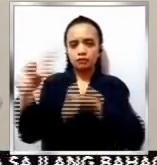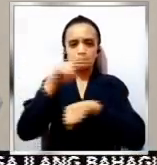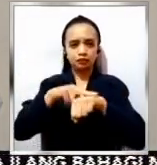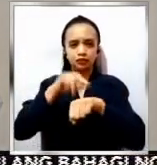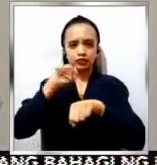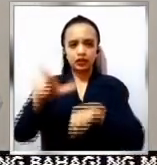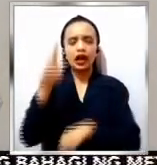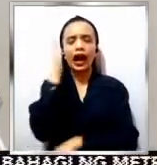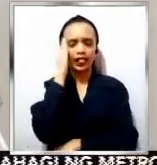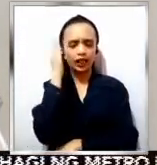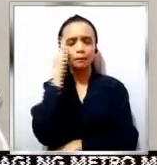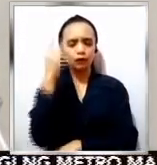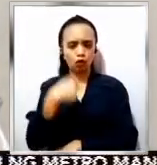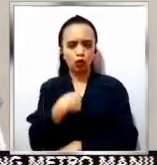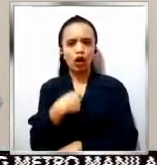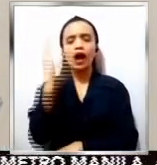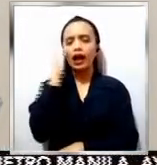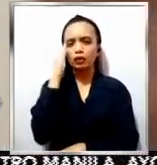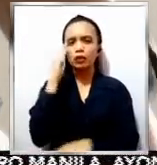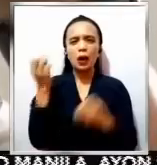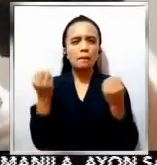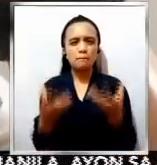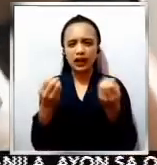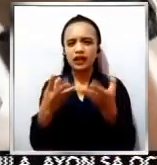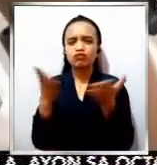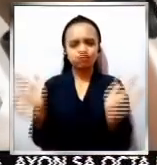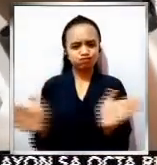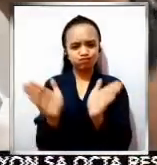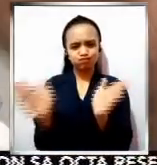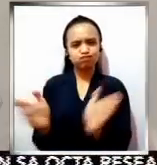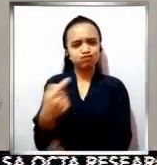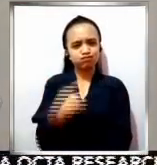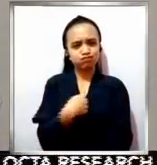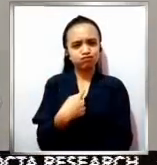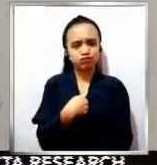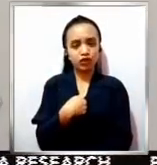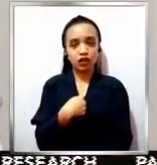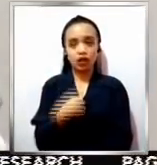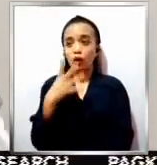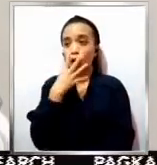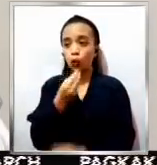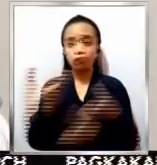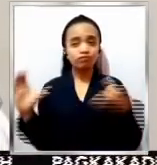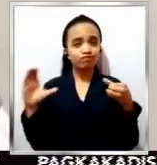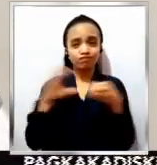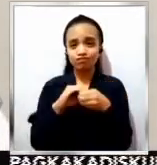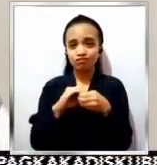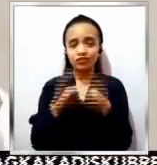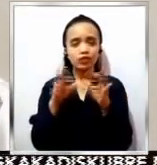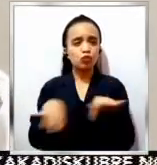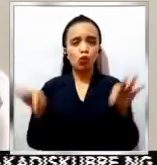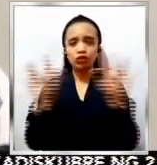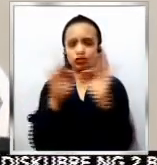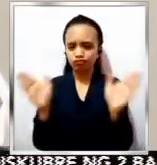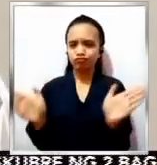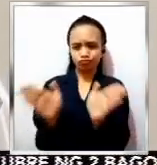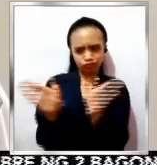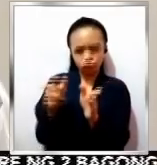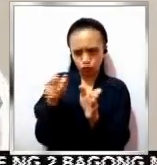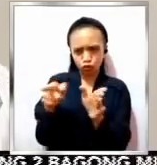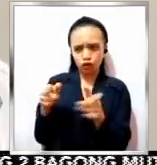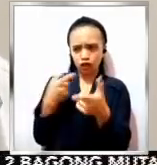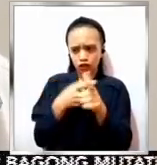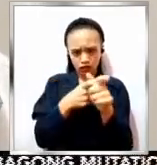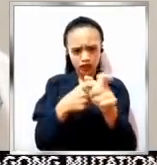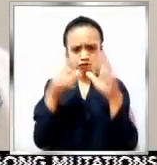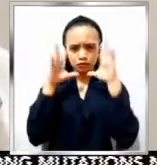Alam ko na marami naghihikayat sa akin. Yung mga kakampi, at least, naghihikayat sa akin magpresidente. So, parating yun pa din